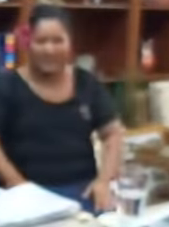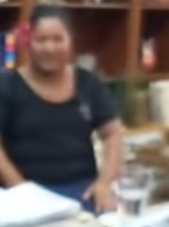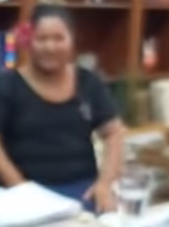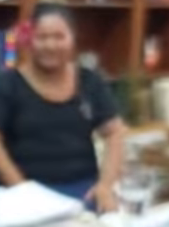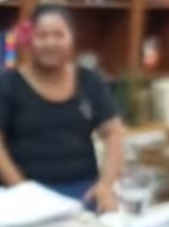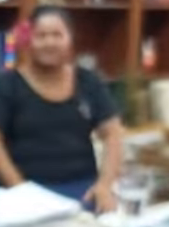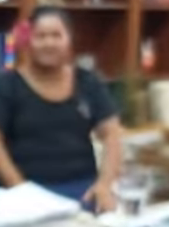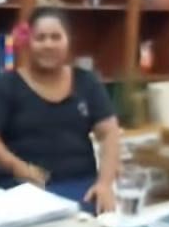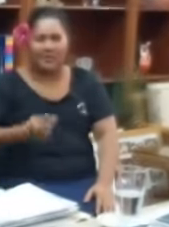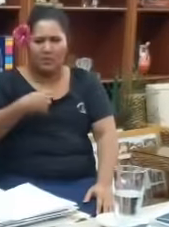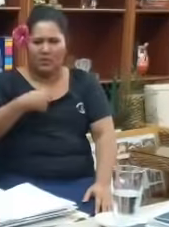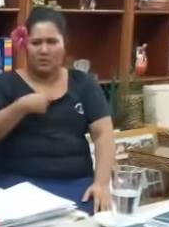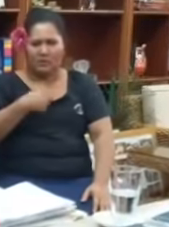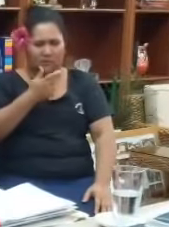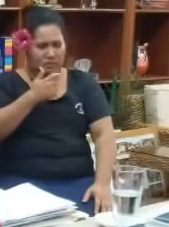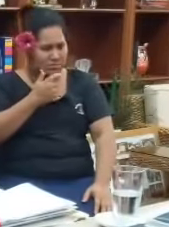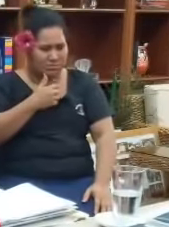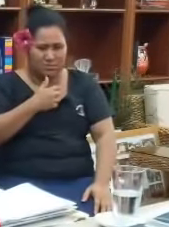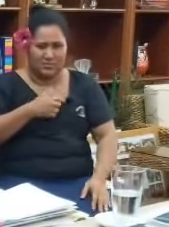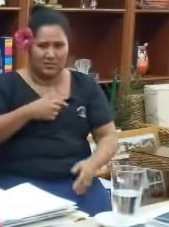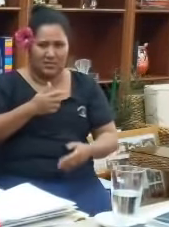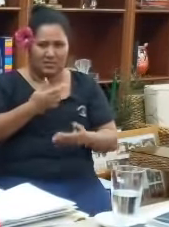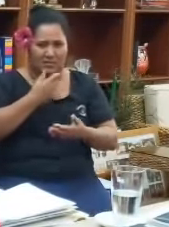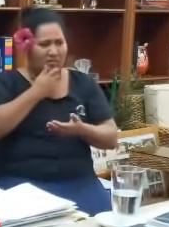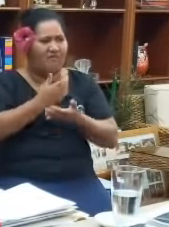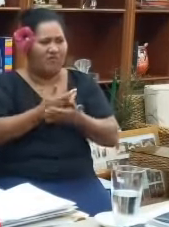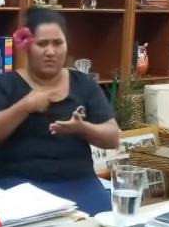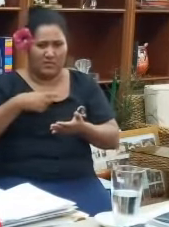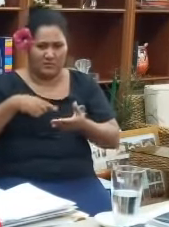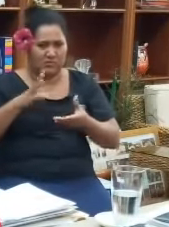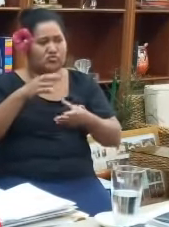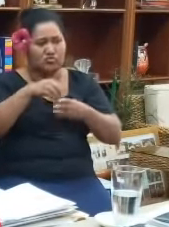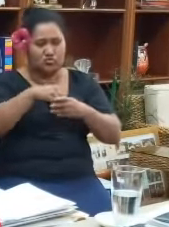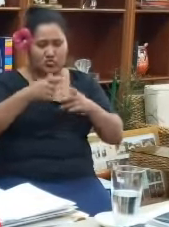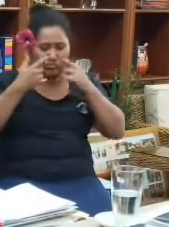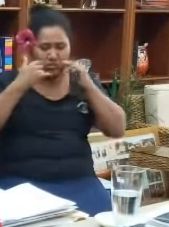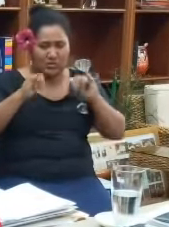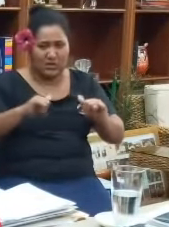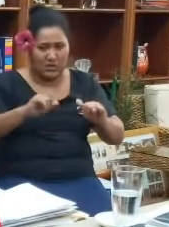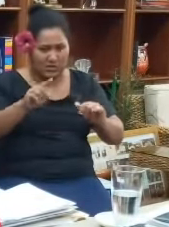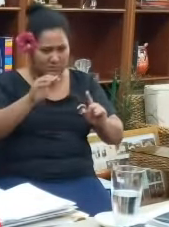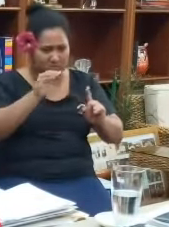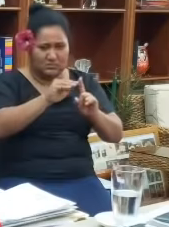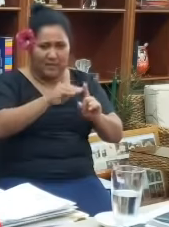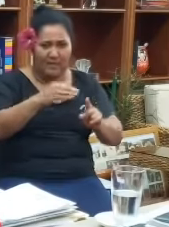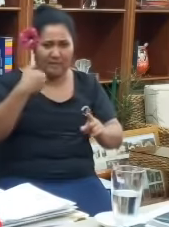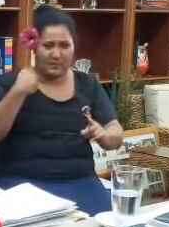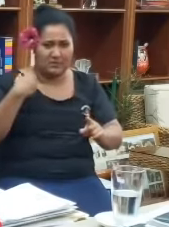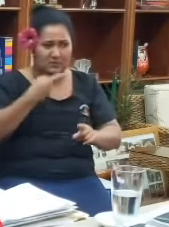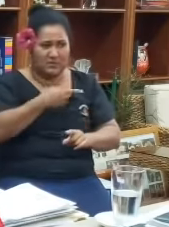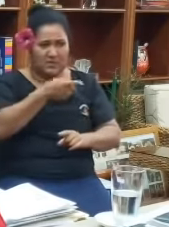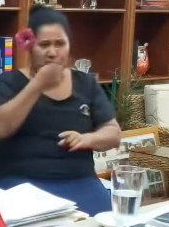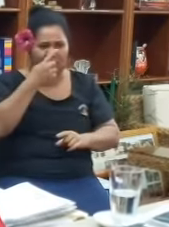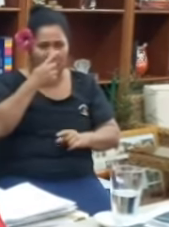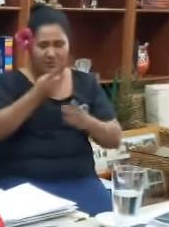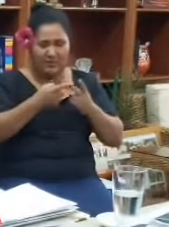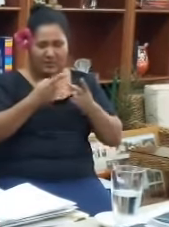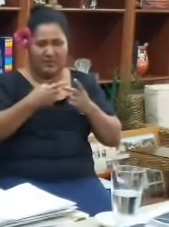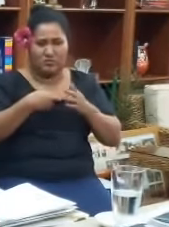o te mo kwa ufo ale ya imoloya ale fa kwa inga ya tata ne ya maisi suyo